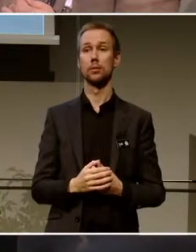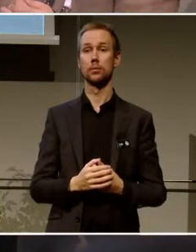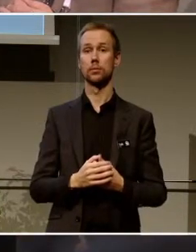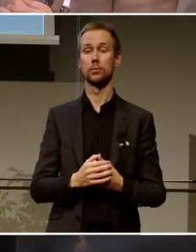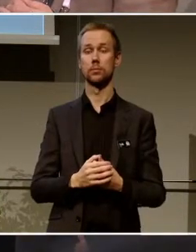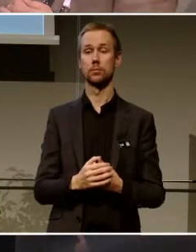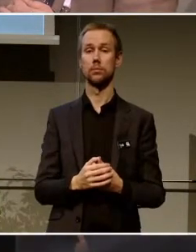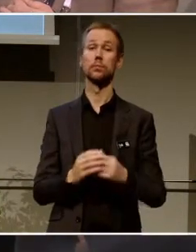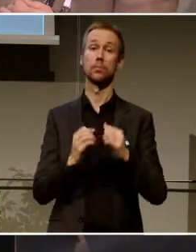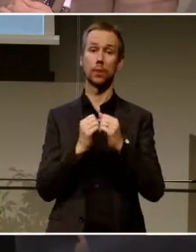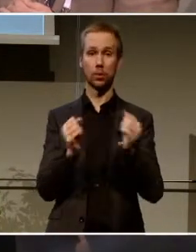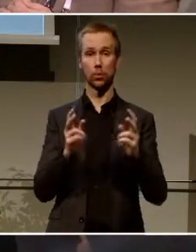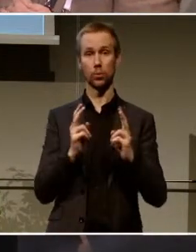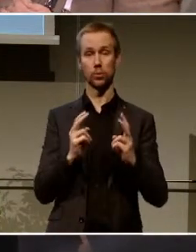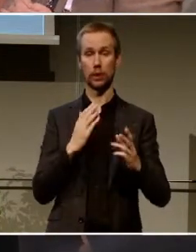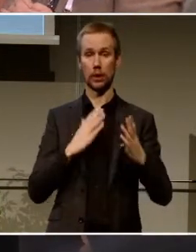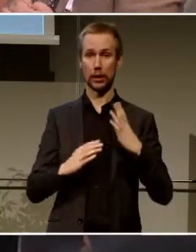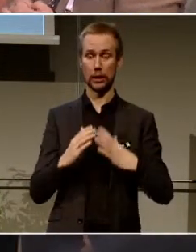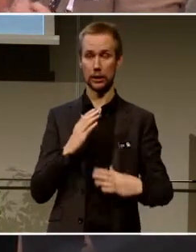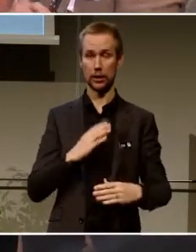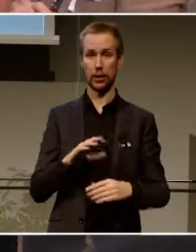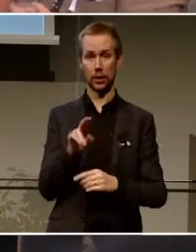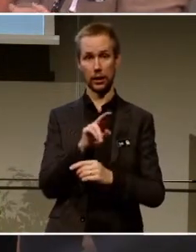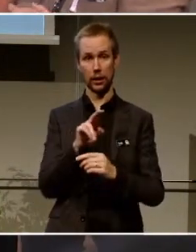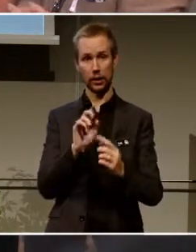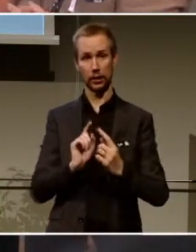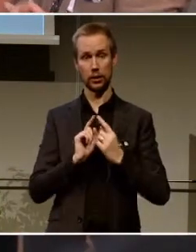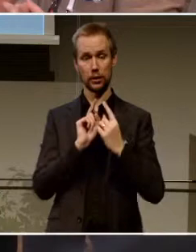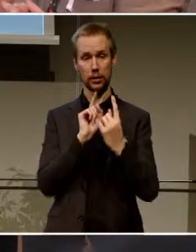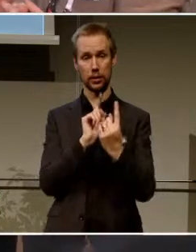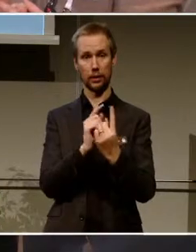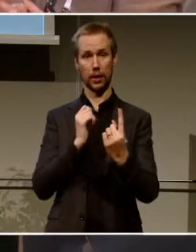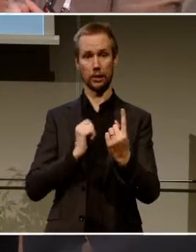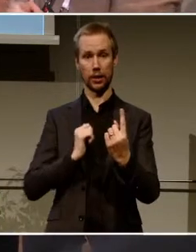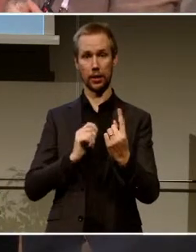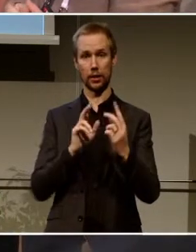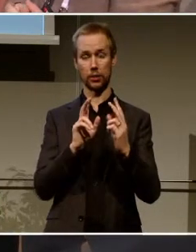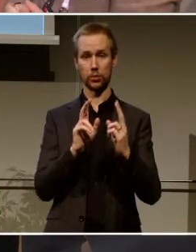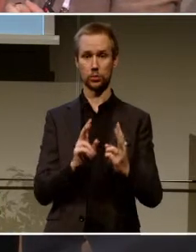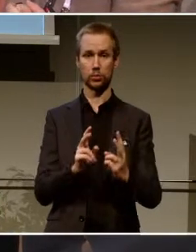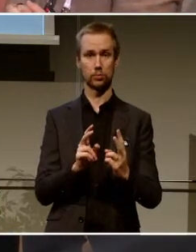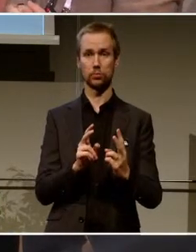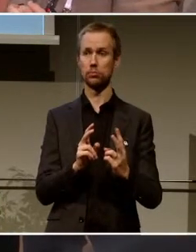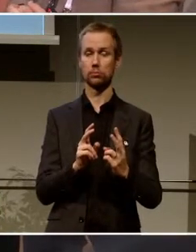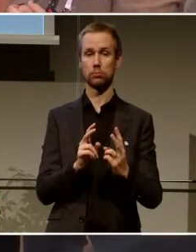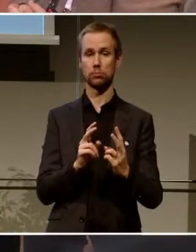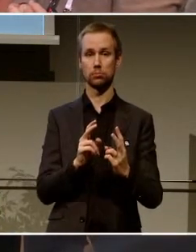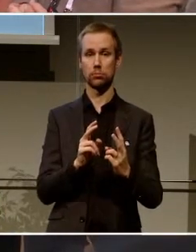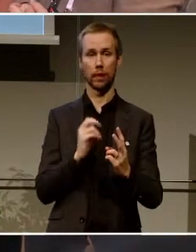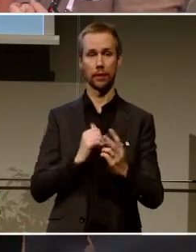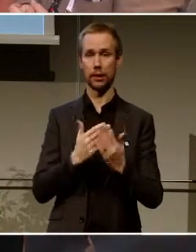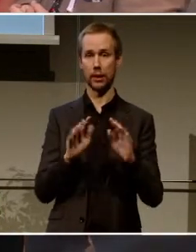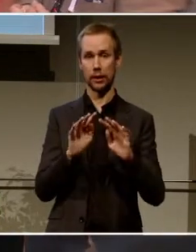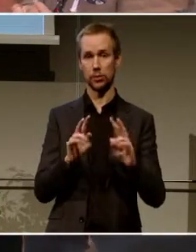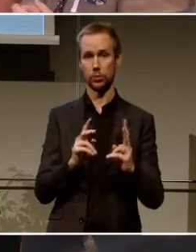det. Men det är också intressant att man sen möter just de här användarna som är längst borta från de här stegen där. Så som du tänkte